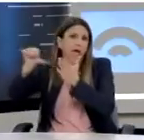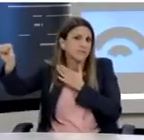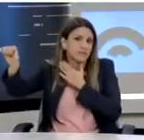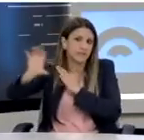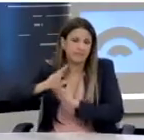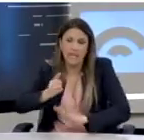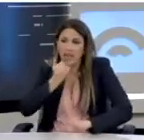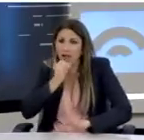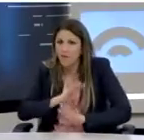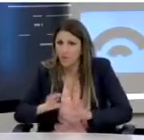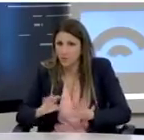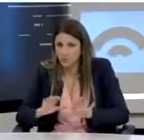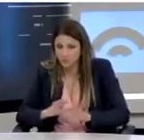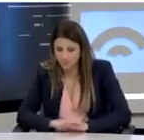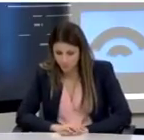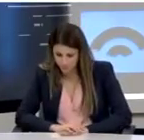ότι η αδράνεια αυτή